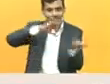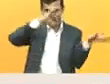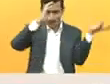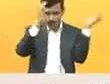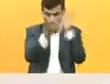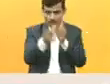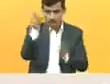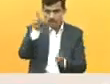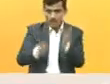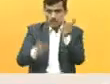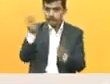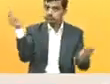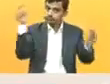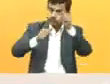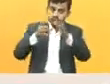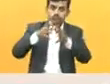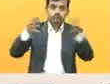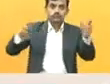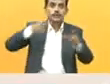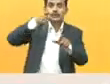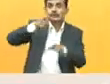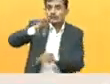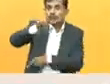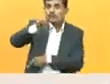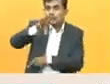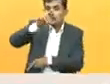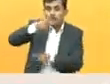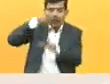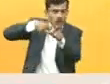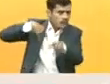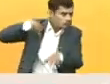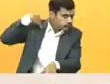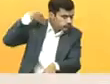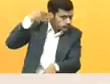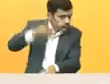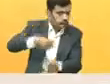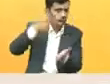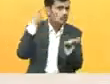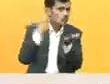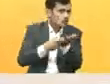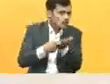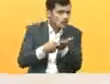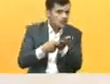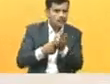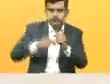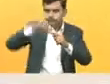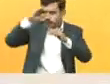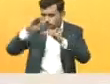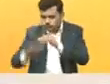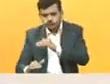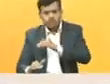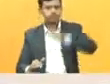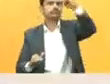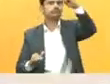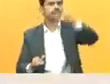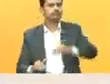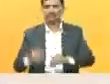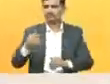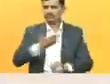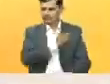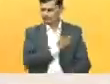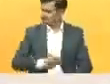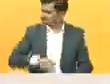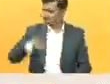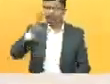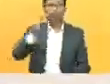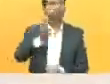हैं। हजारों वर्षों से चली आ रही इस परंपरा में कहीं भी कोई भेदभाव नहीं, जातिवाद